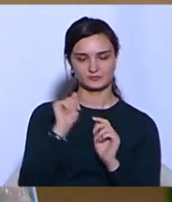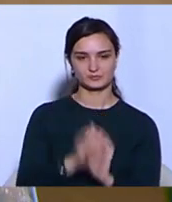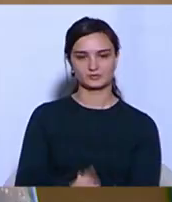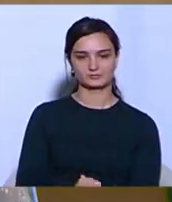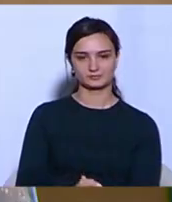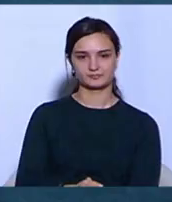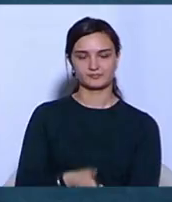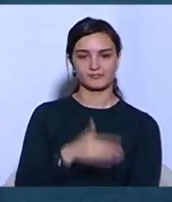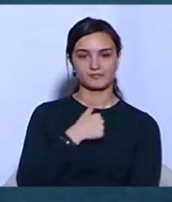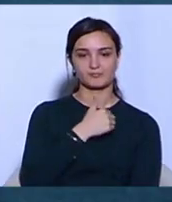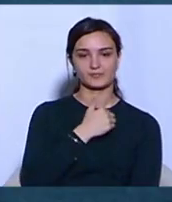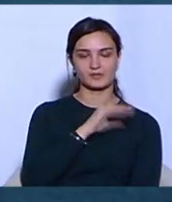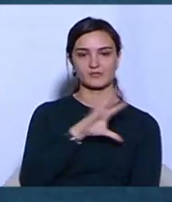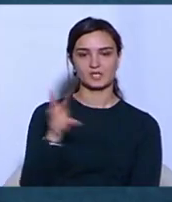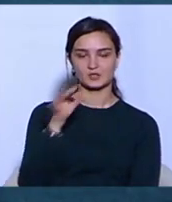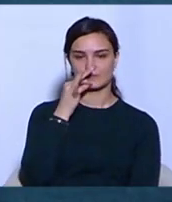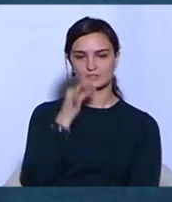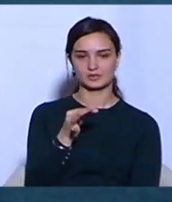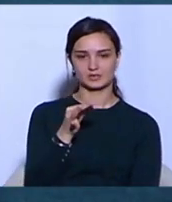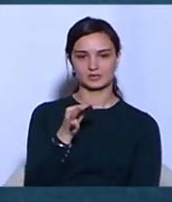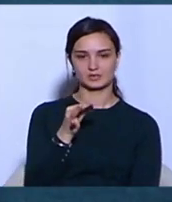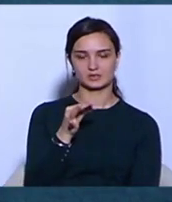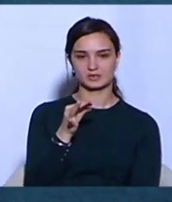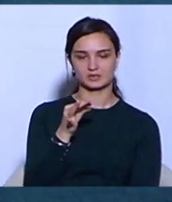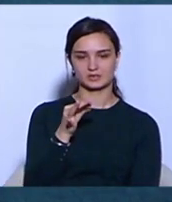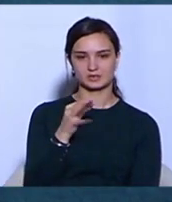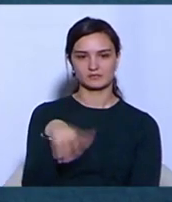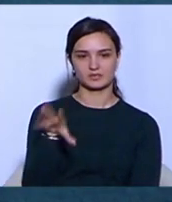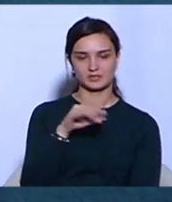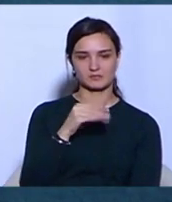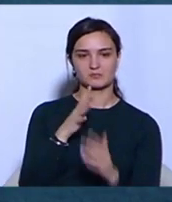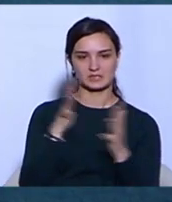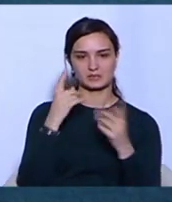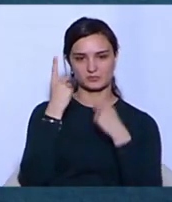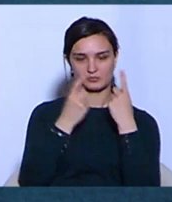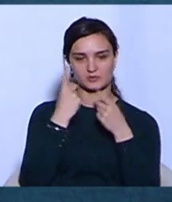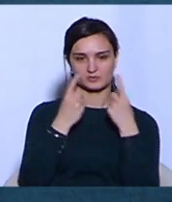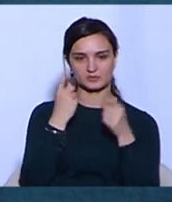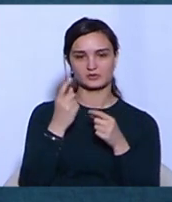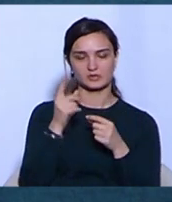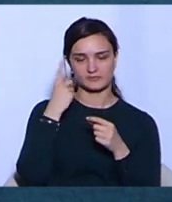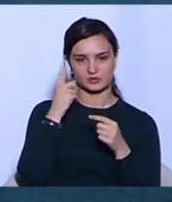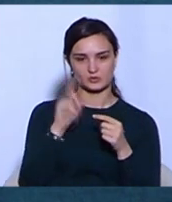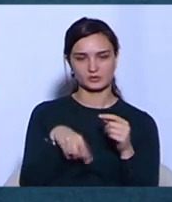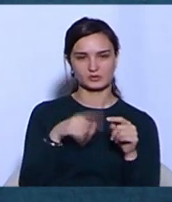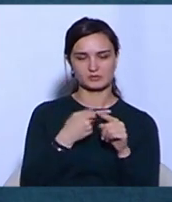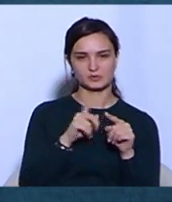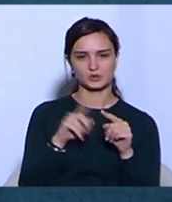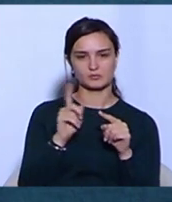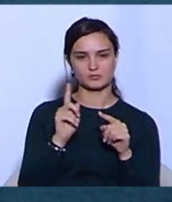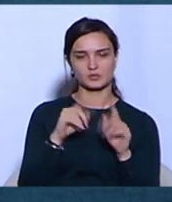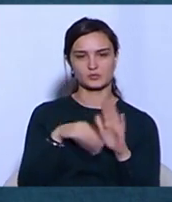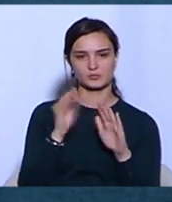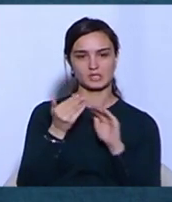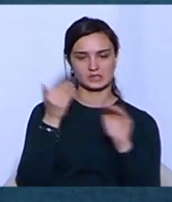დავემშვიდობოთ. მე მინდა, რომ ყველას უთხრა, ავამაღლოთ, ყველა მეტი ინფორმაცია მოვიპოვოთ, იმიტომ რომ რაც